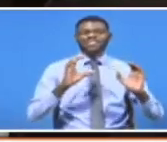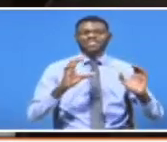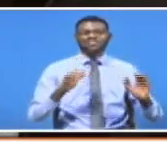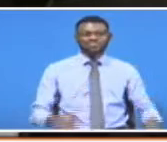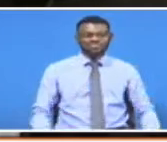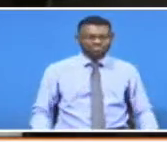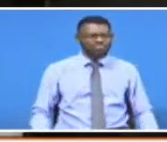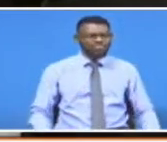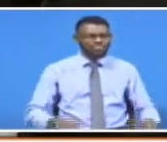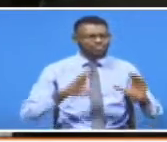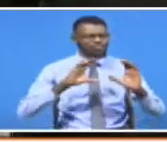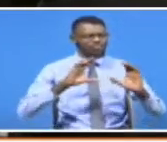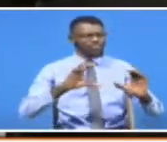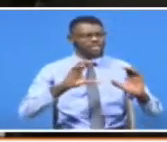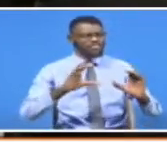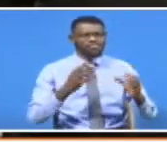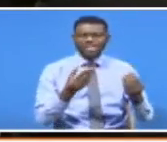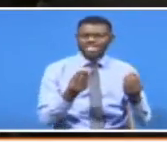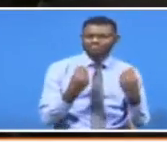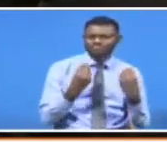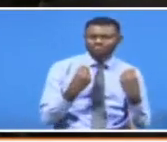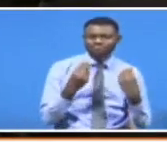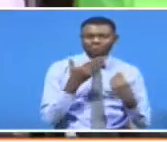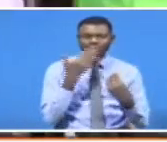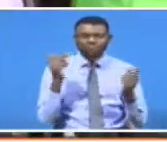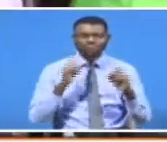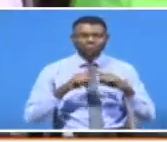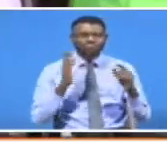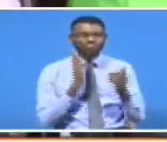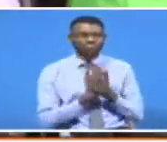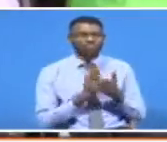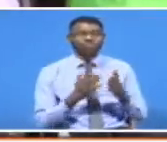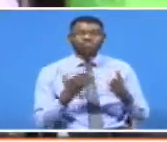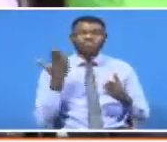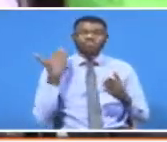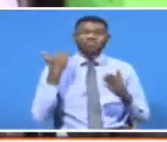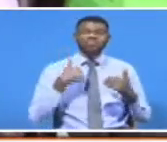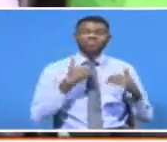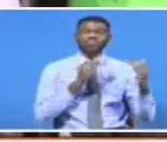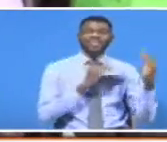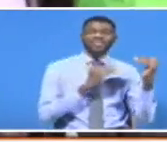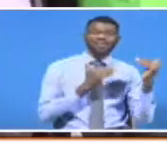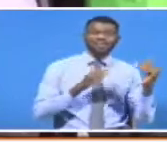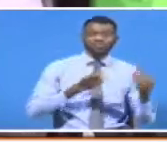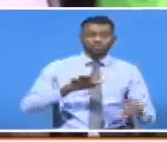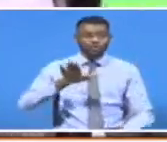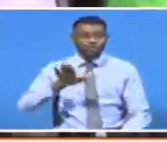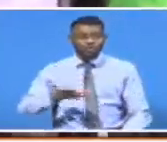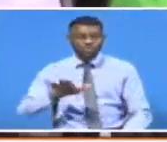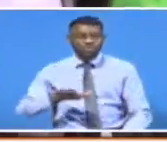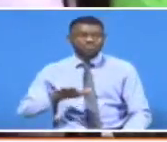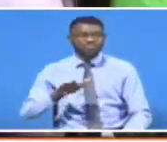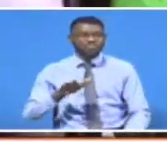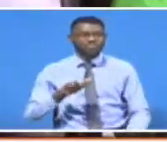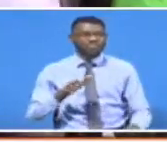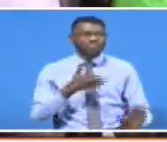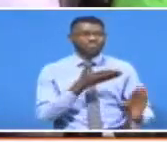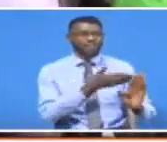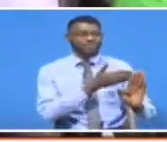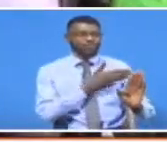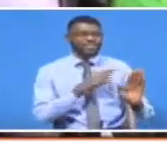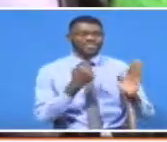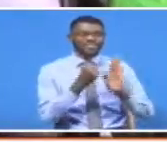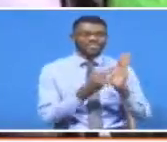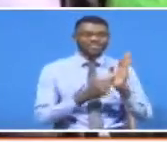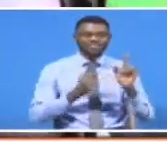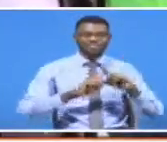I may give the best, although expectations zilikuwa kidogo sana tukicheza pre-season, but naweza